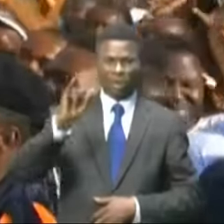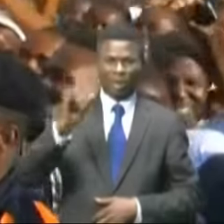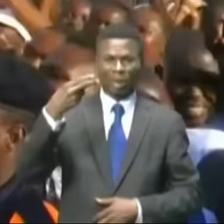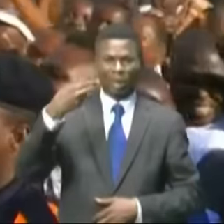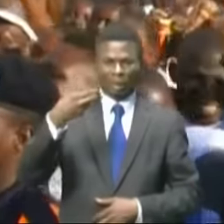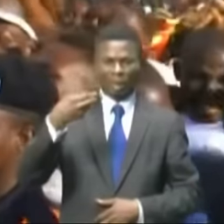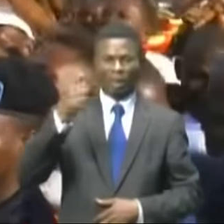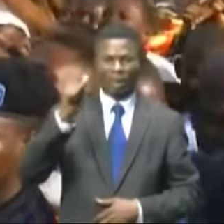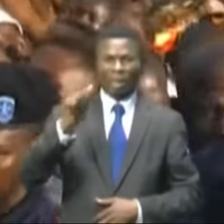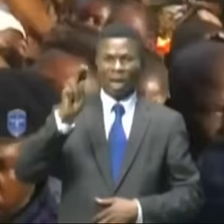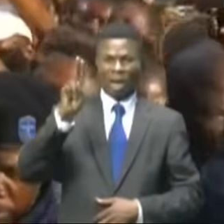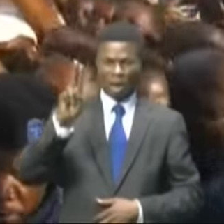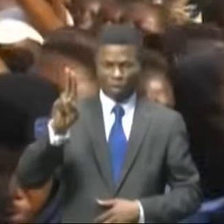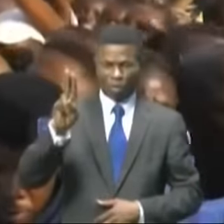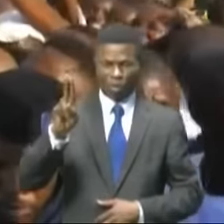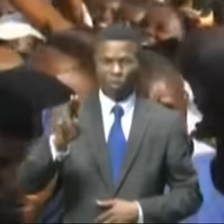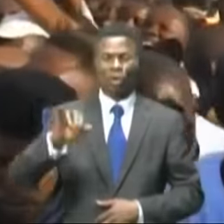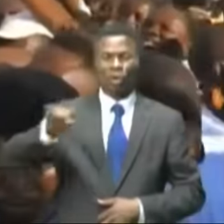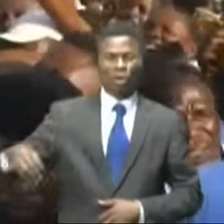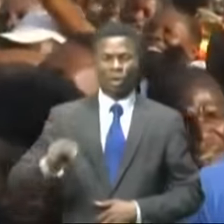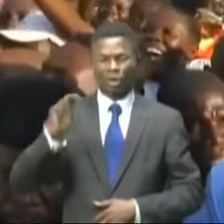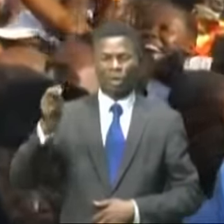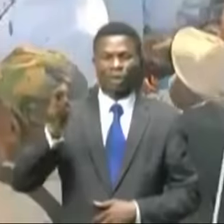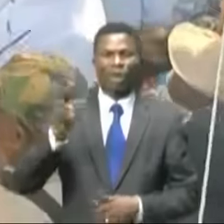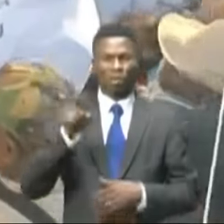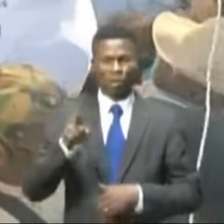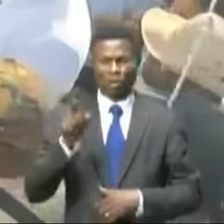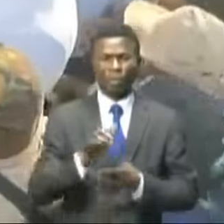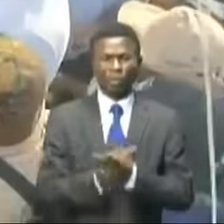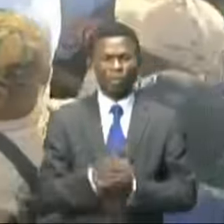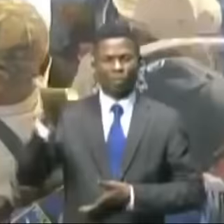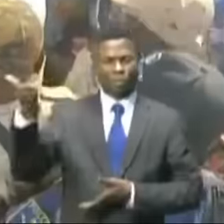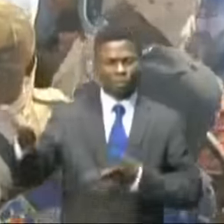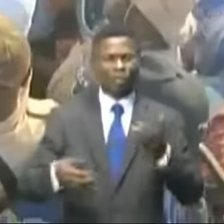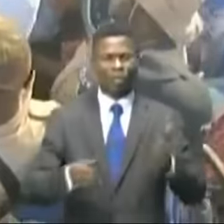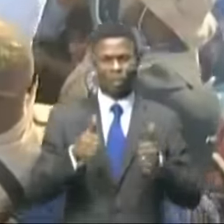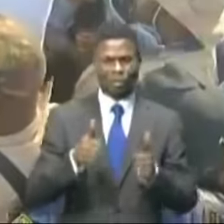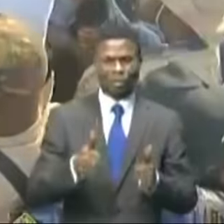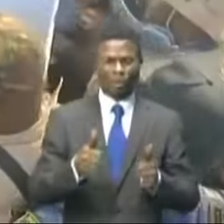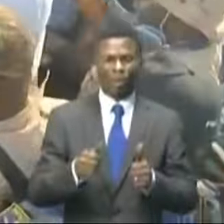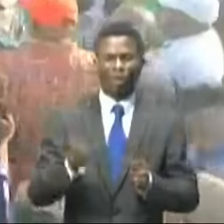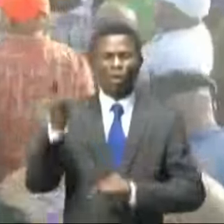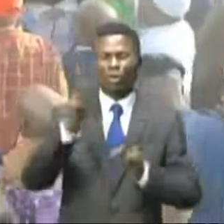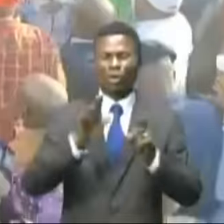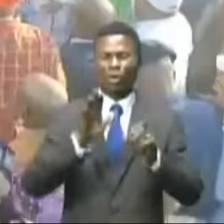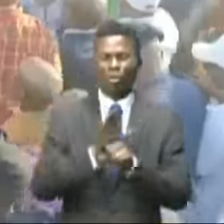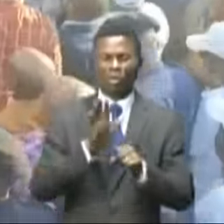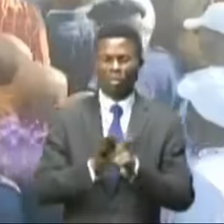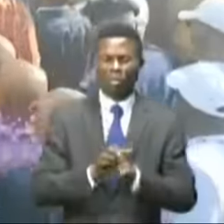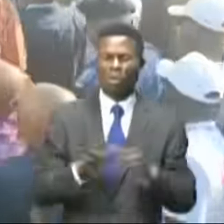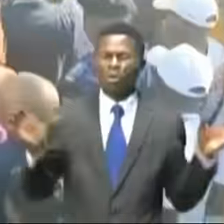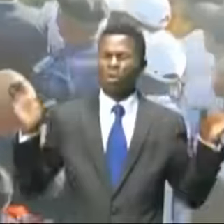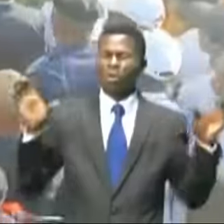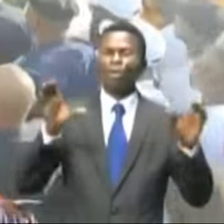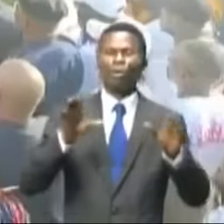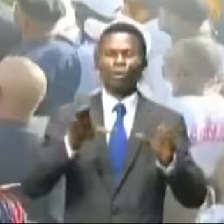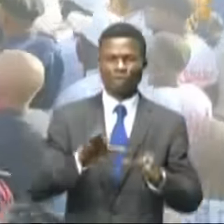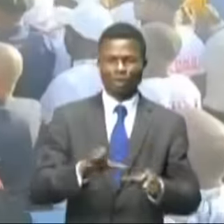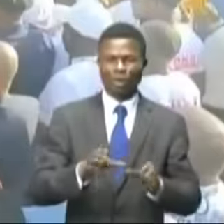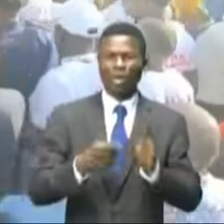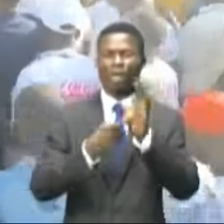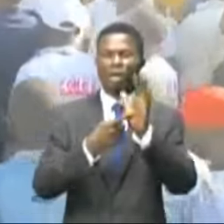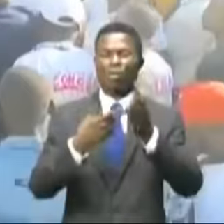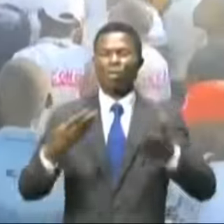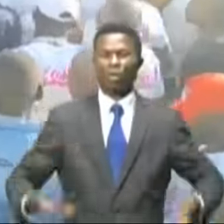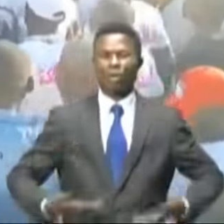nationale. L'honorable Jean-Pierre Liaou a eu droit à un bain de foule, ses électeurs en ébullition. Tous veulent communier avec le